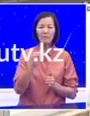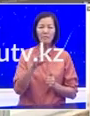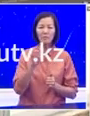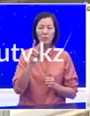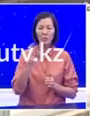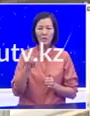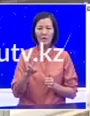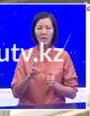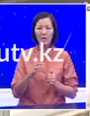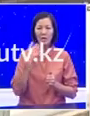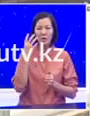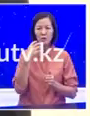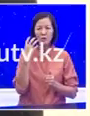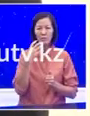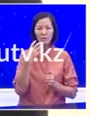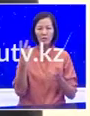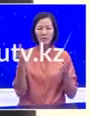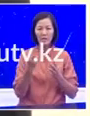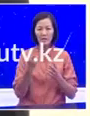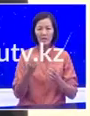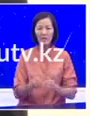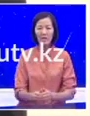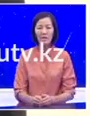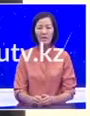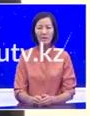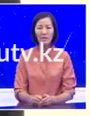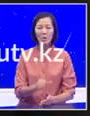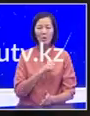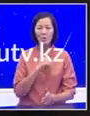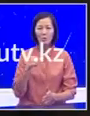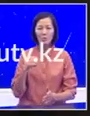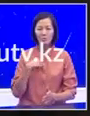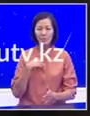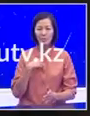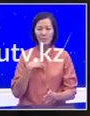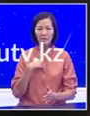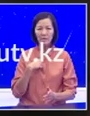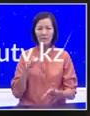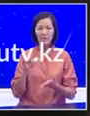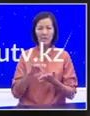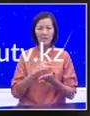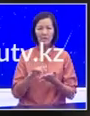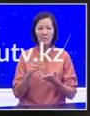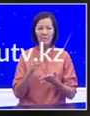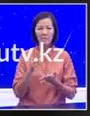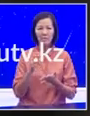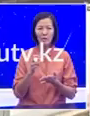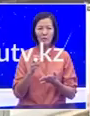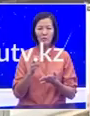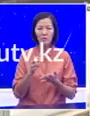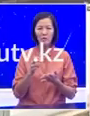тоннадай жеміс жидектер керек болып тұр. Біз өзіміз соны есептеп 200